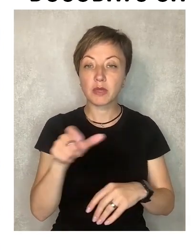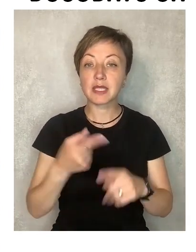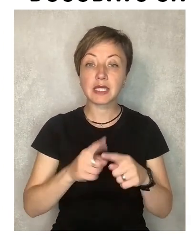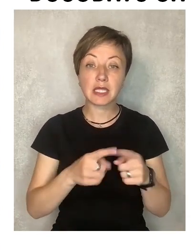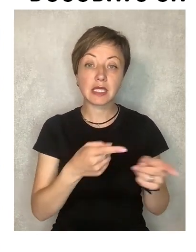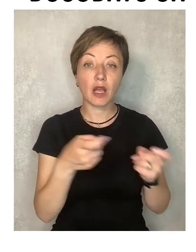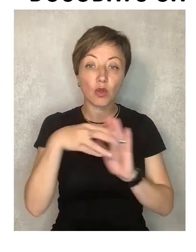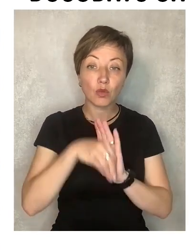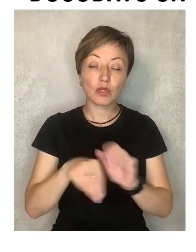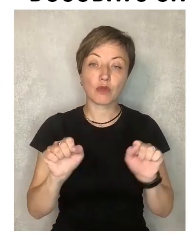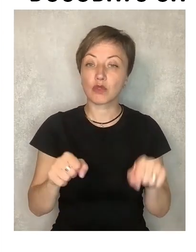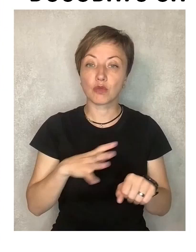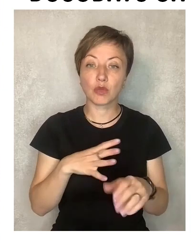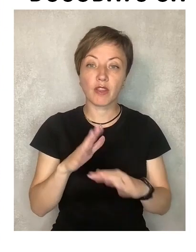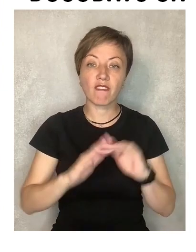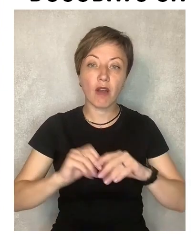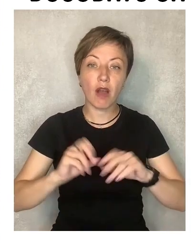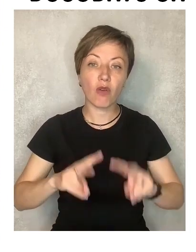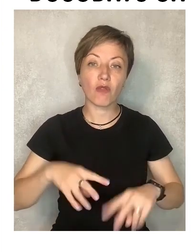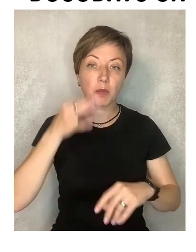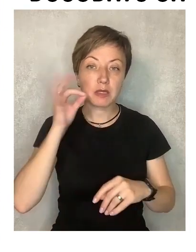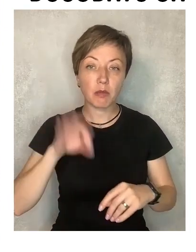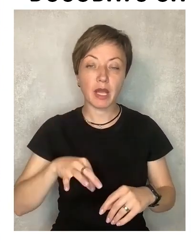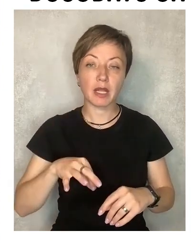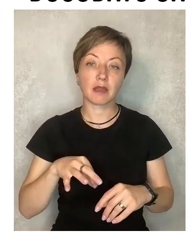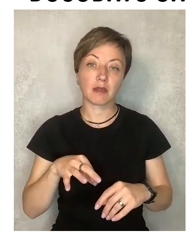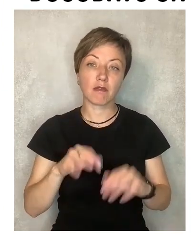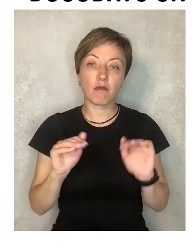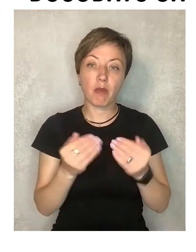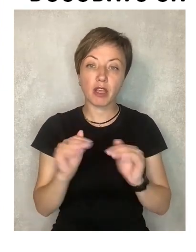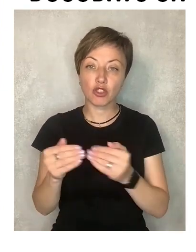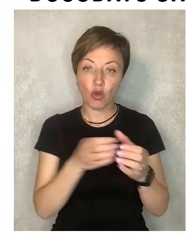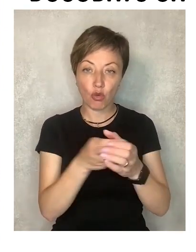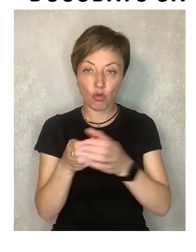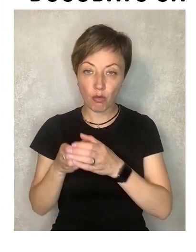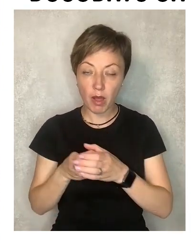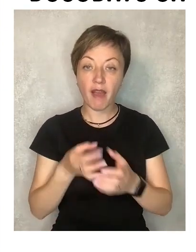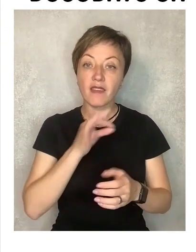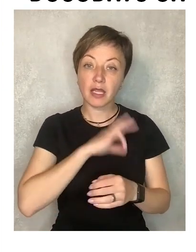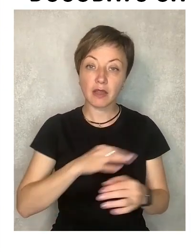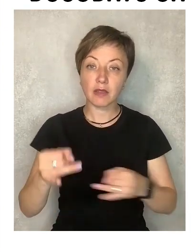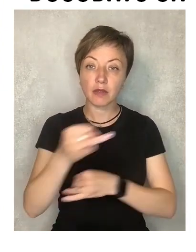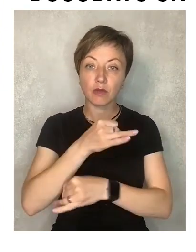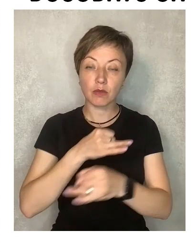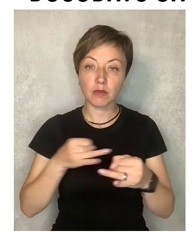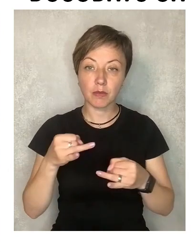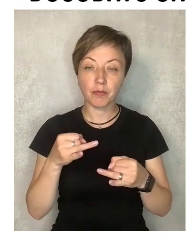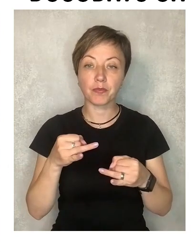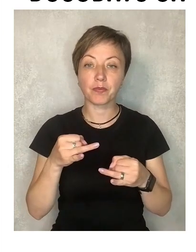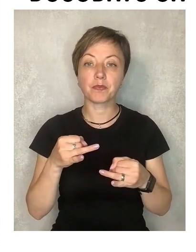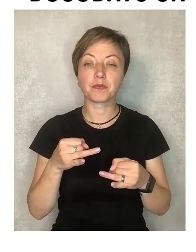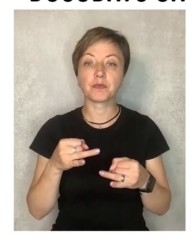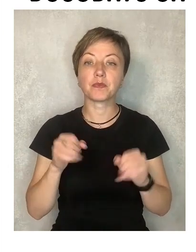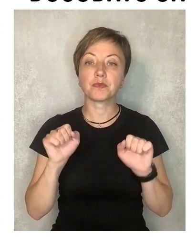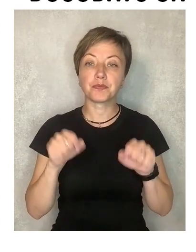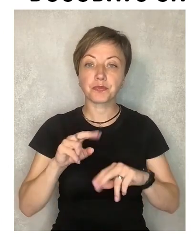таким фаховим, експертним в менших групах. Та? Тому що ефективне обговорення, в принципі, ну, можна там